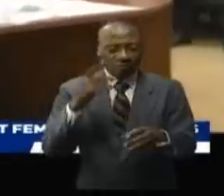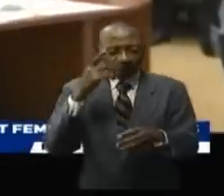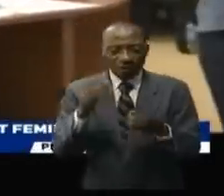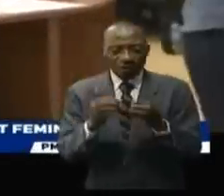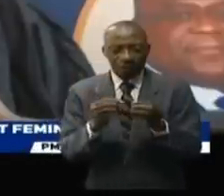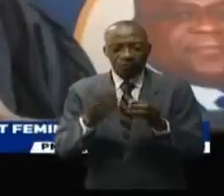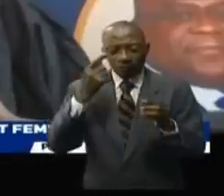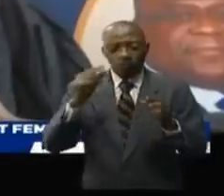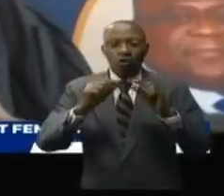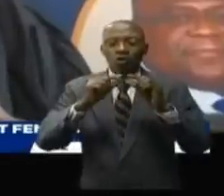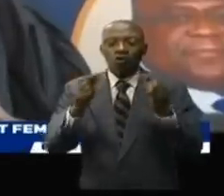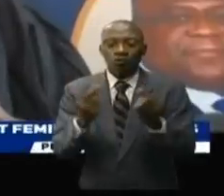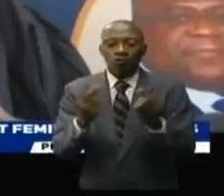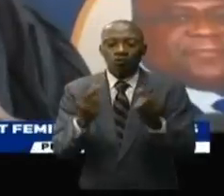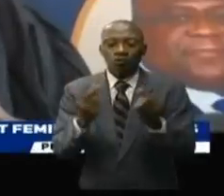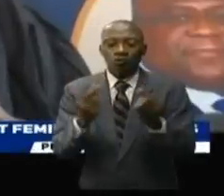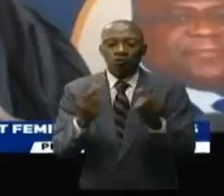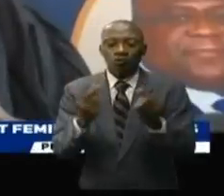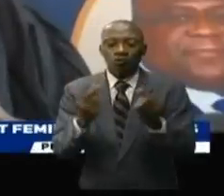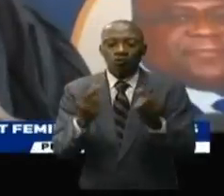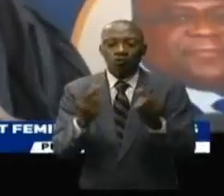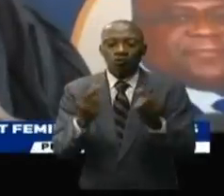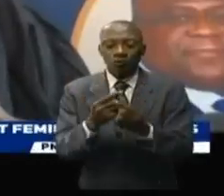cette dimension